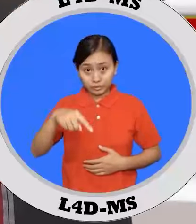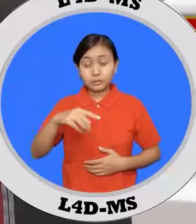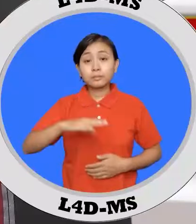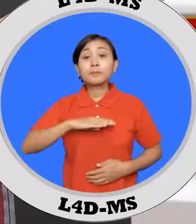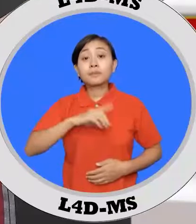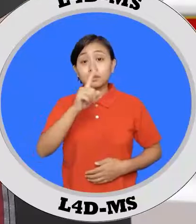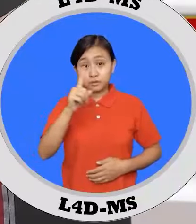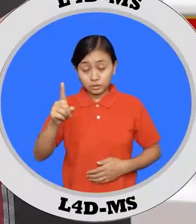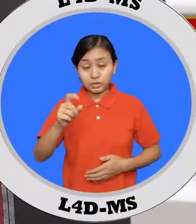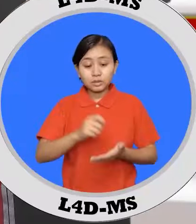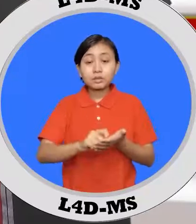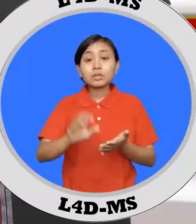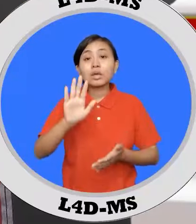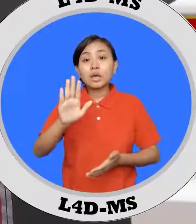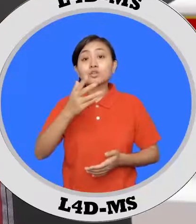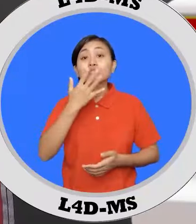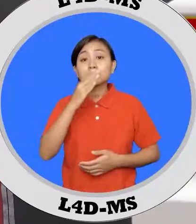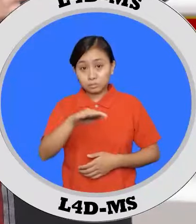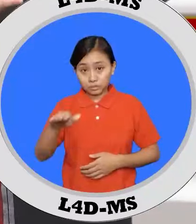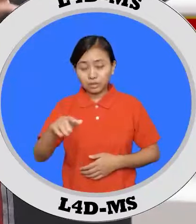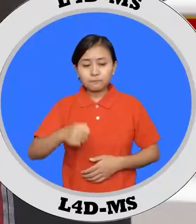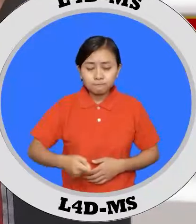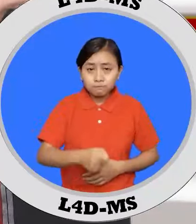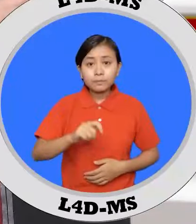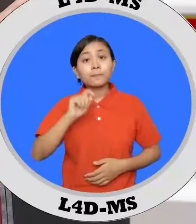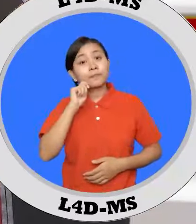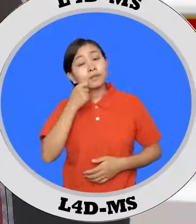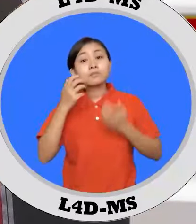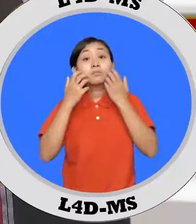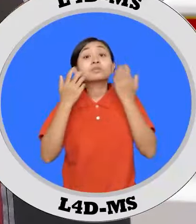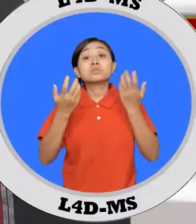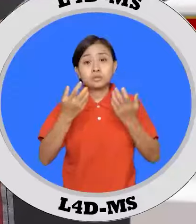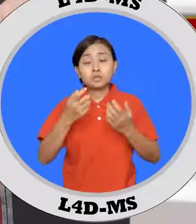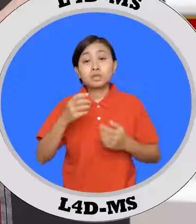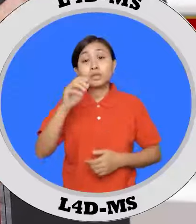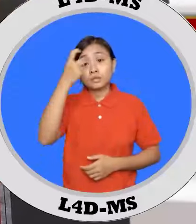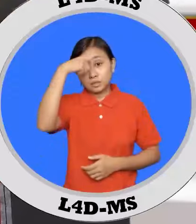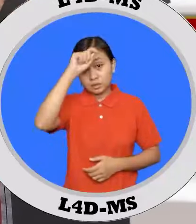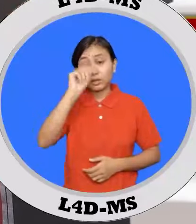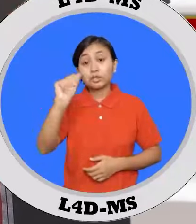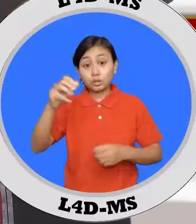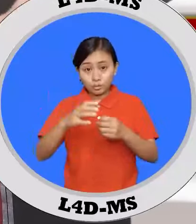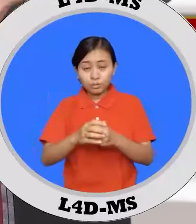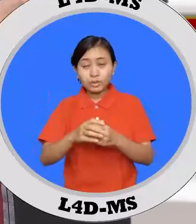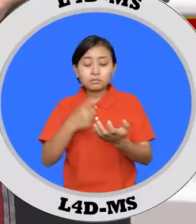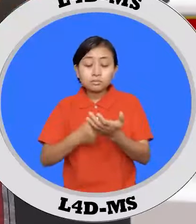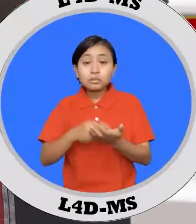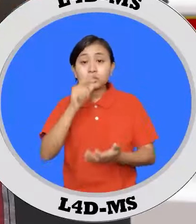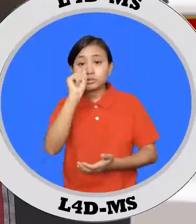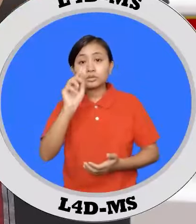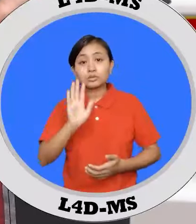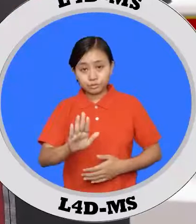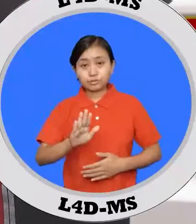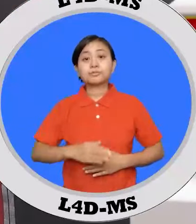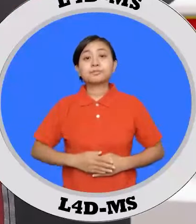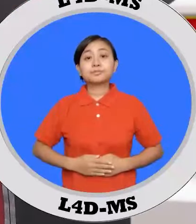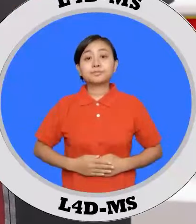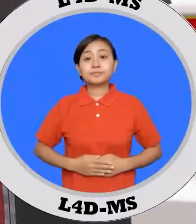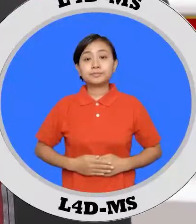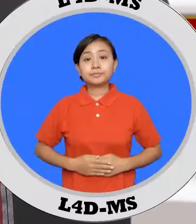တဦးတပ်ဖြတ်ခံထားရတယ်ဆိုတာနဲ့အဲ့လိုတပ်ဖြတ်ခံရမှုကိုအရခတက်တော် A ကစုံစမ်းဖော်ထုတ်နေ